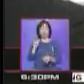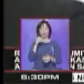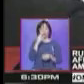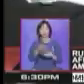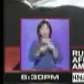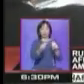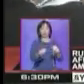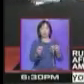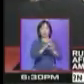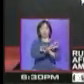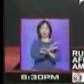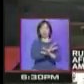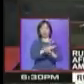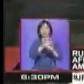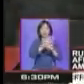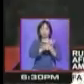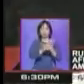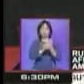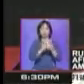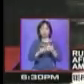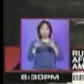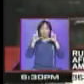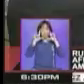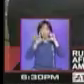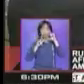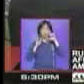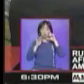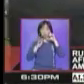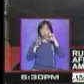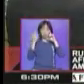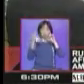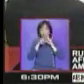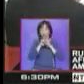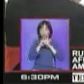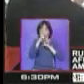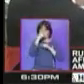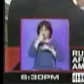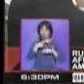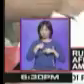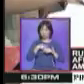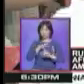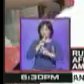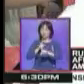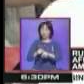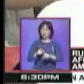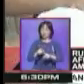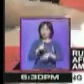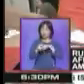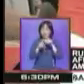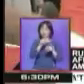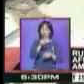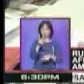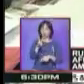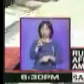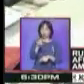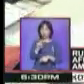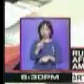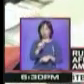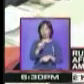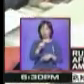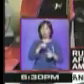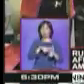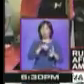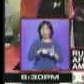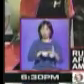sa reklamong libel sa kanya ni Amalia noong Mayo dahil sa mapanira umano niyang tweets na nung patuloy si Rufa sa prosecutor na